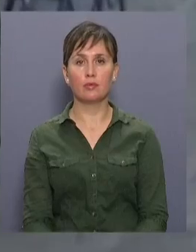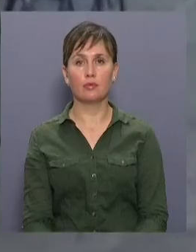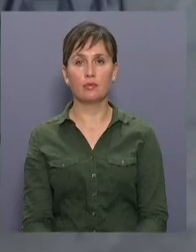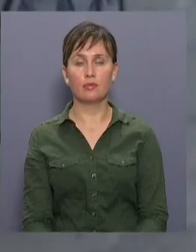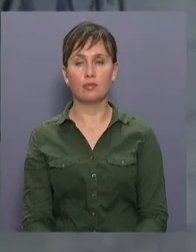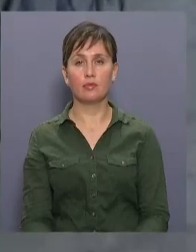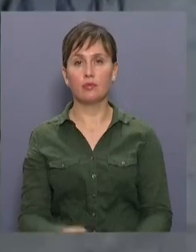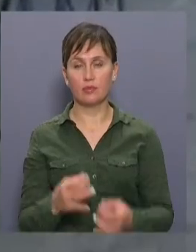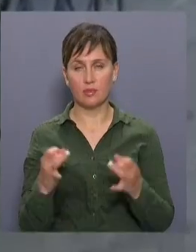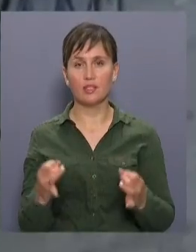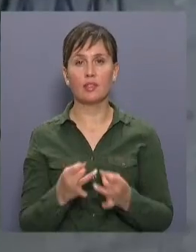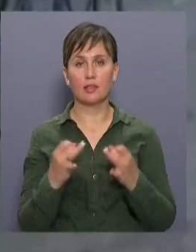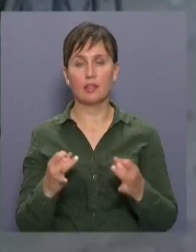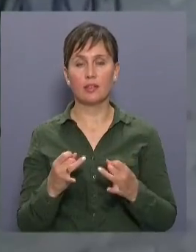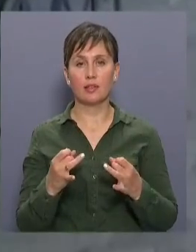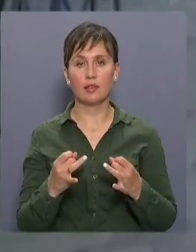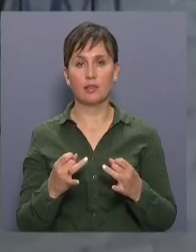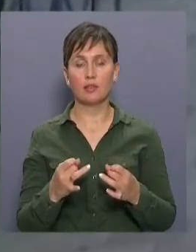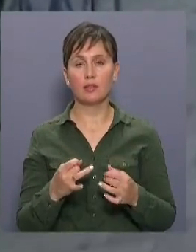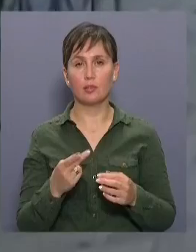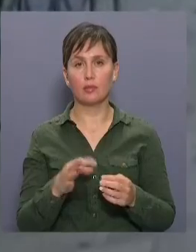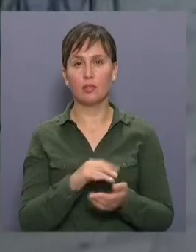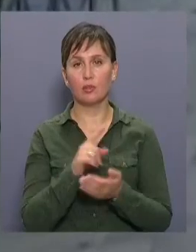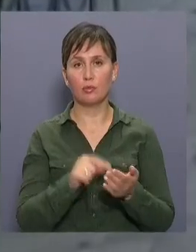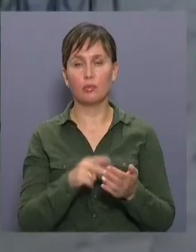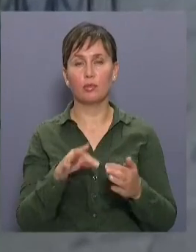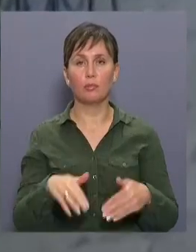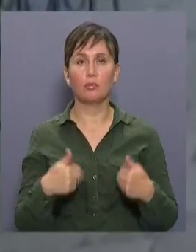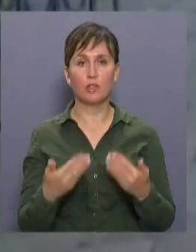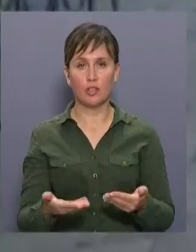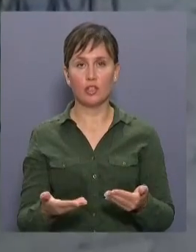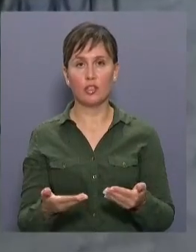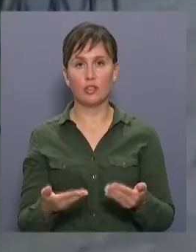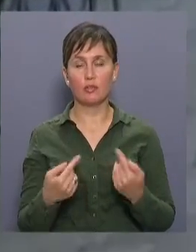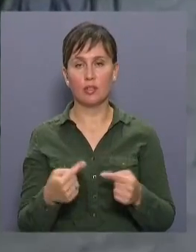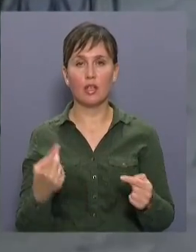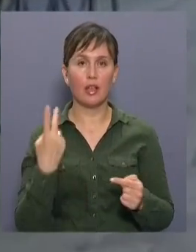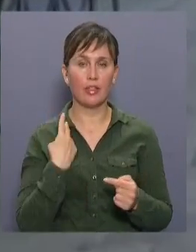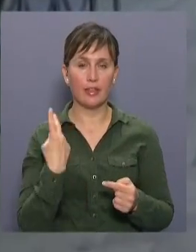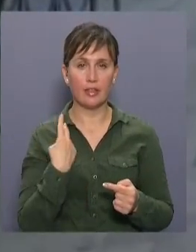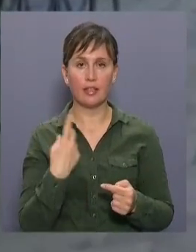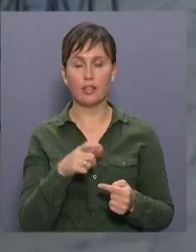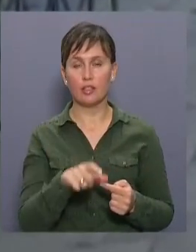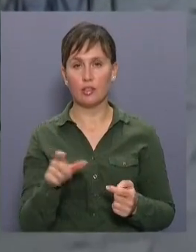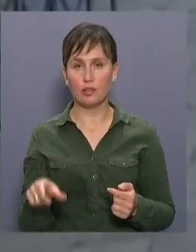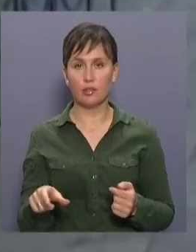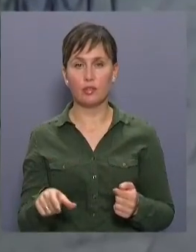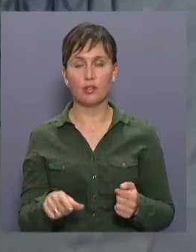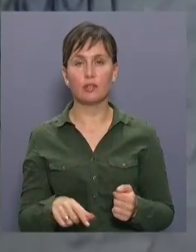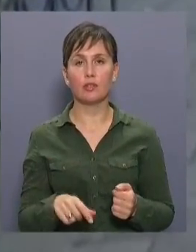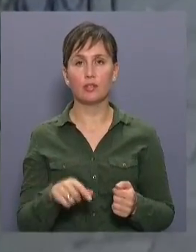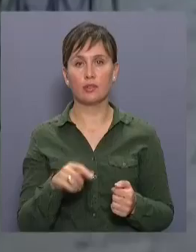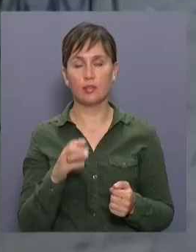Что интересно, по вопросу по предложениям английских промоутеров,